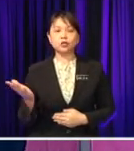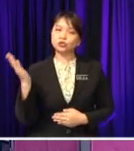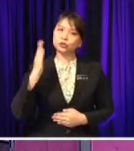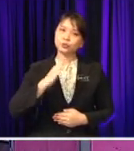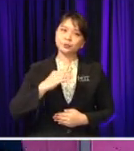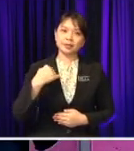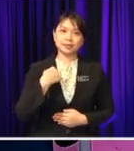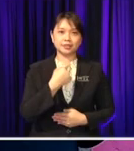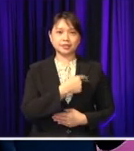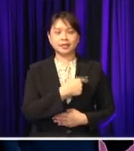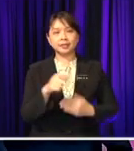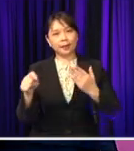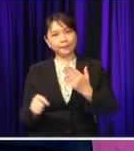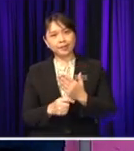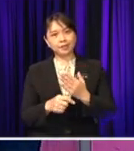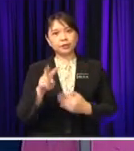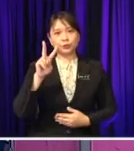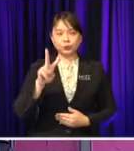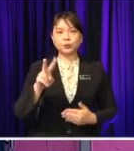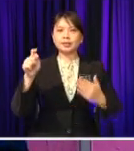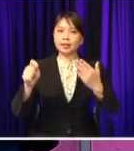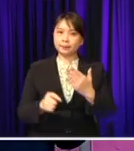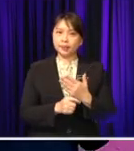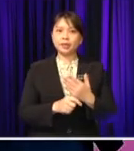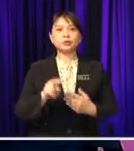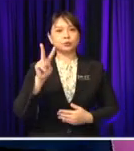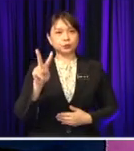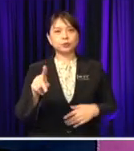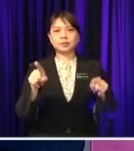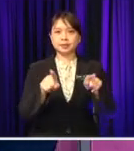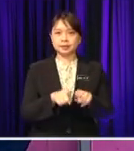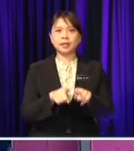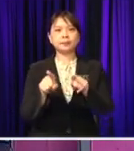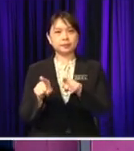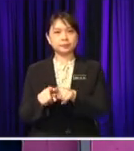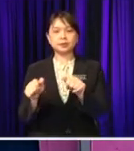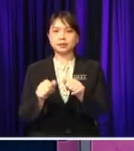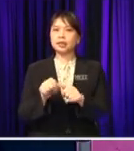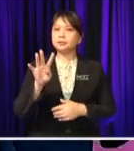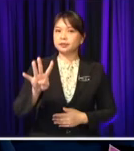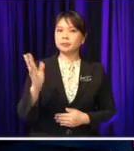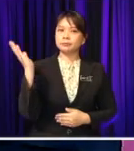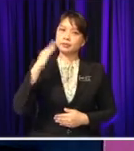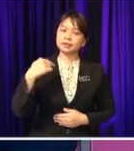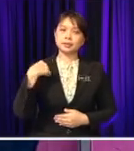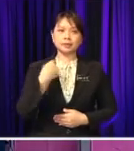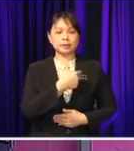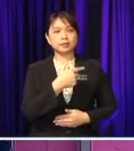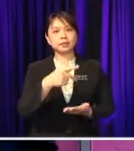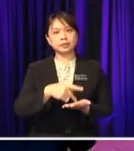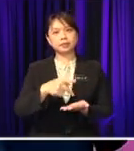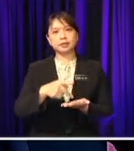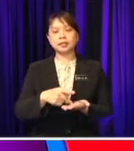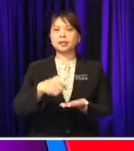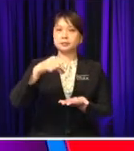tetambah duet tambah dua sama dengan 4 Mari kita kira bilang